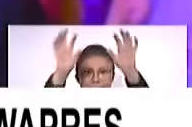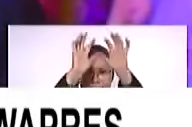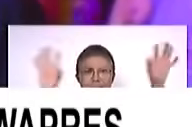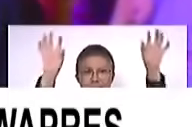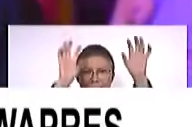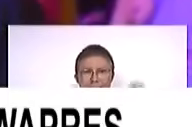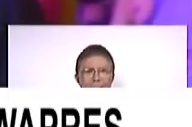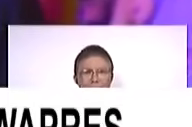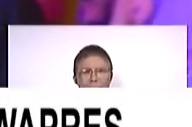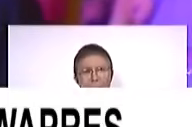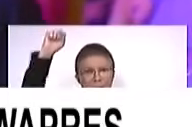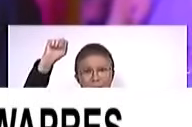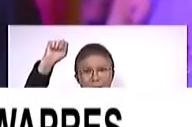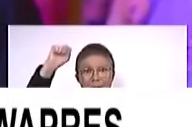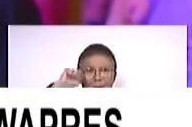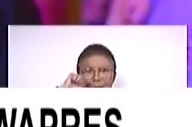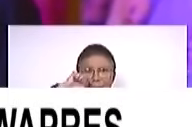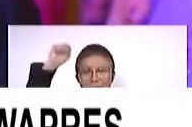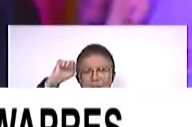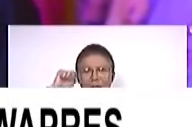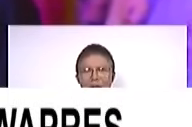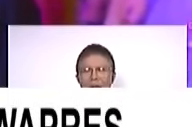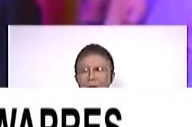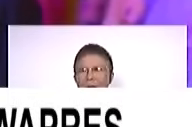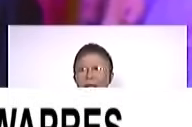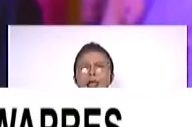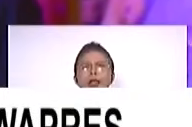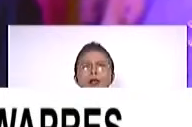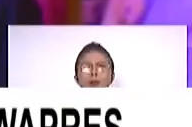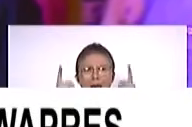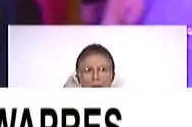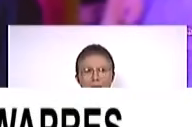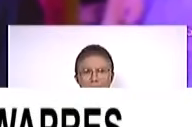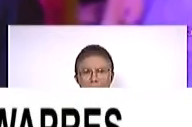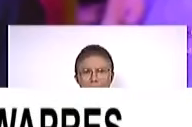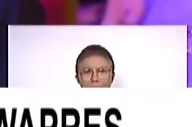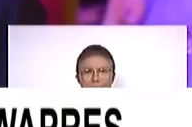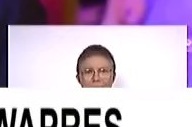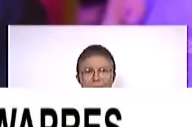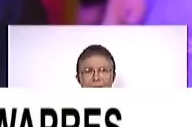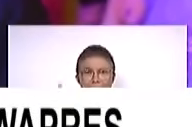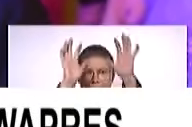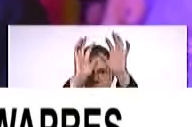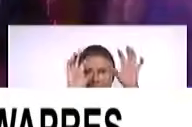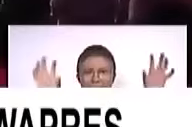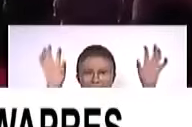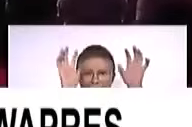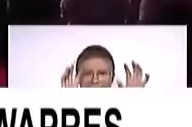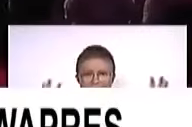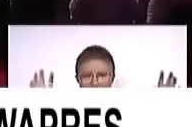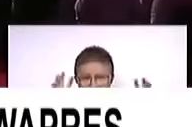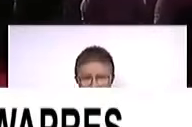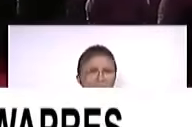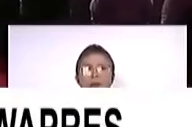bagaimana ee apa namanya eh menurunkan level ya eh apa namanya intelektualitas mereka dengan